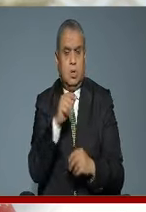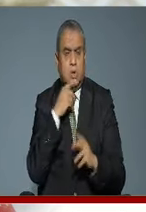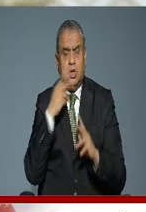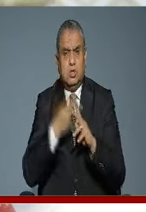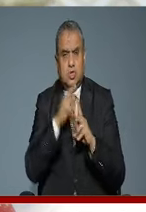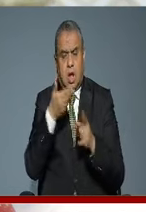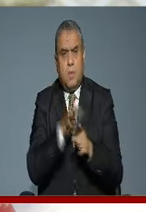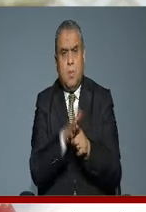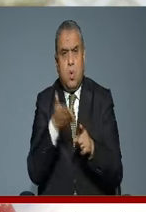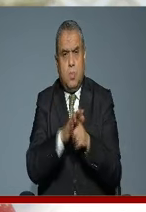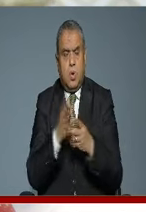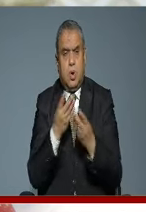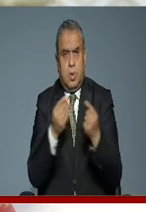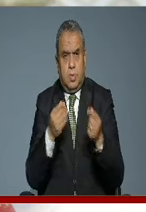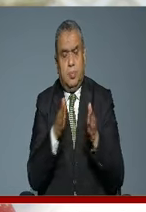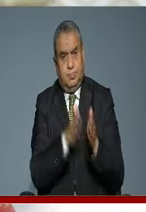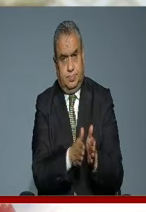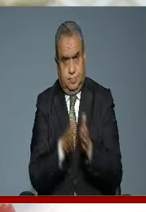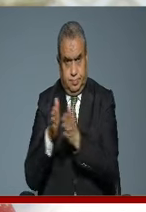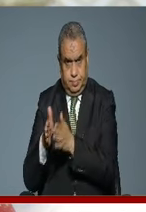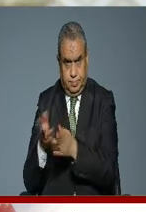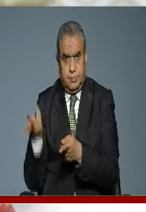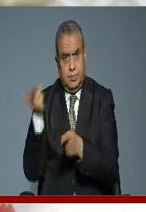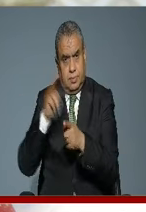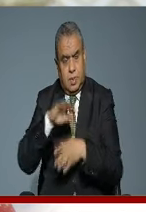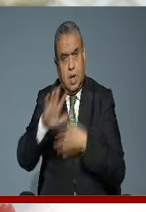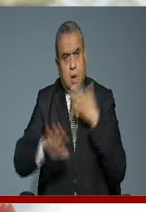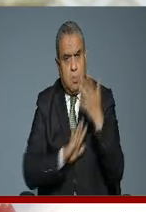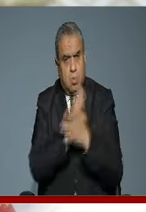وهناك أيضا الحرب في قطاع غزة،